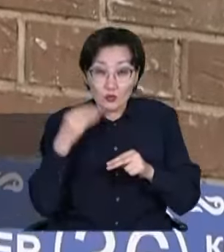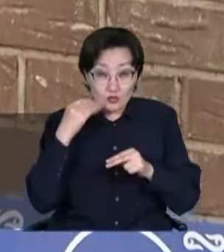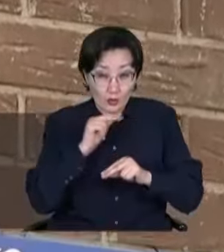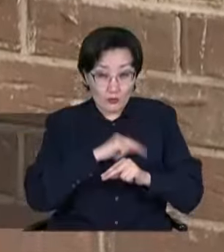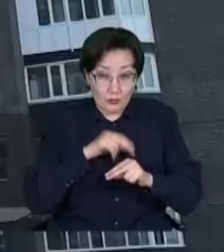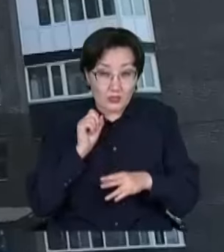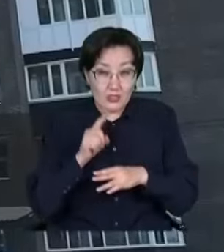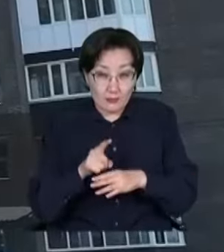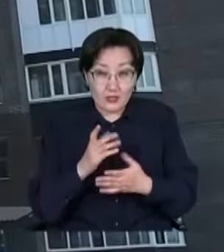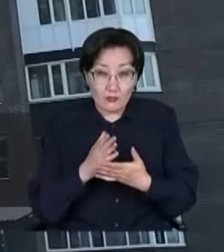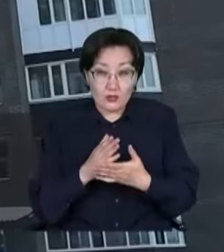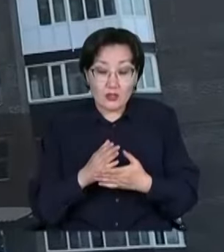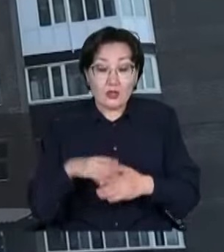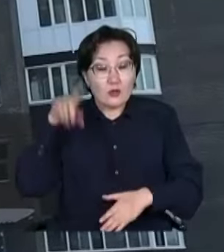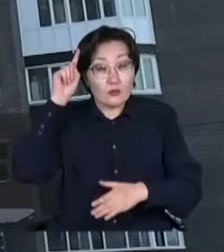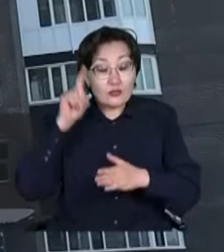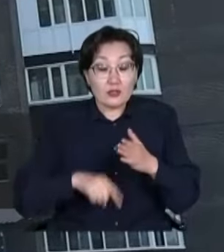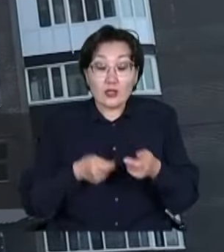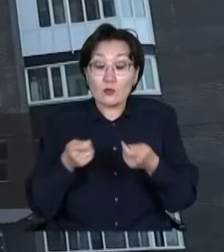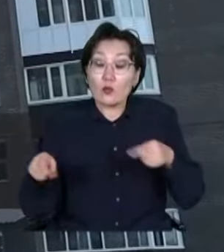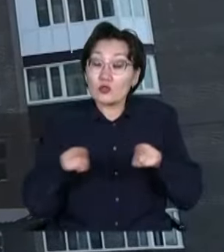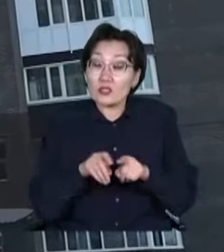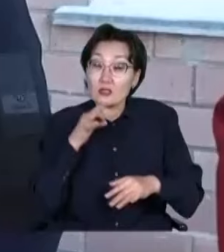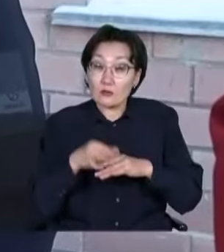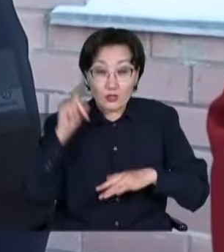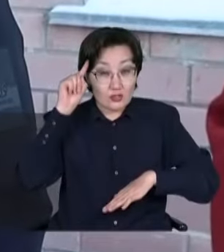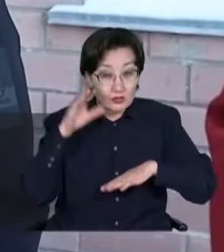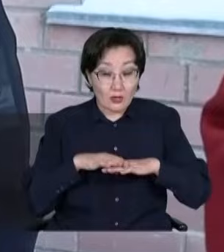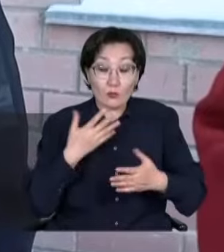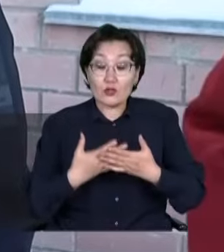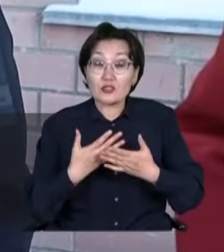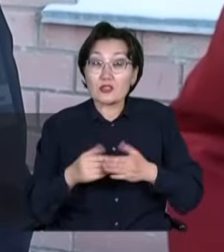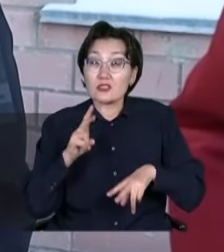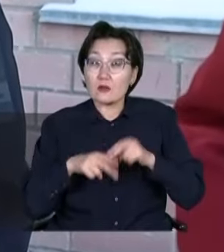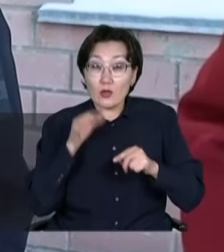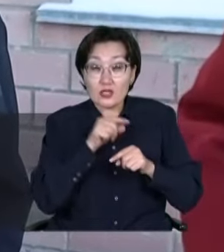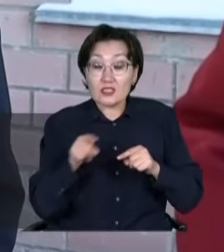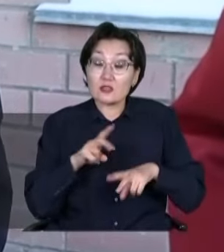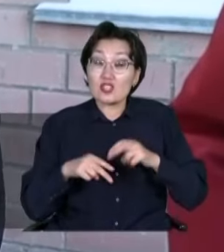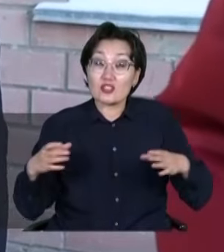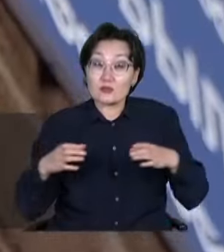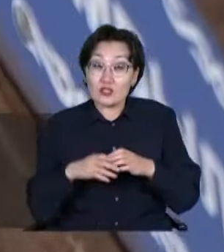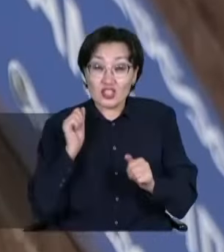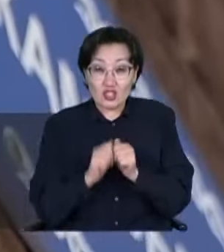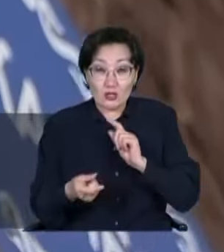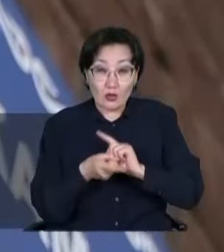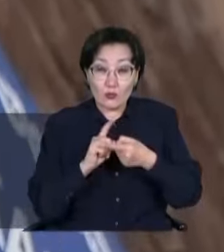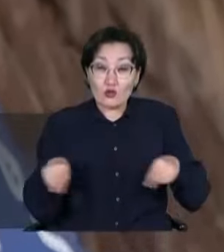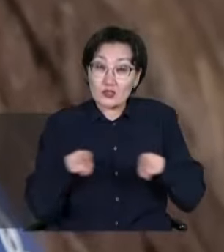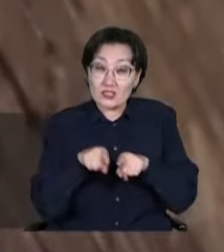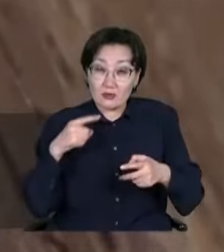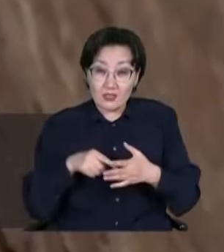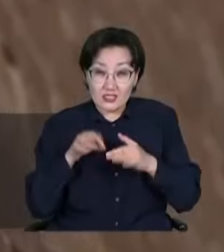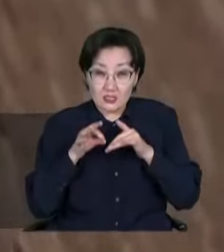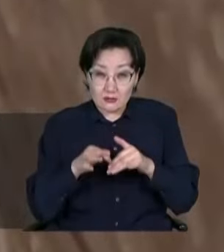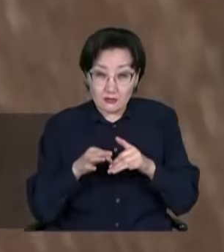істеуді тапсырамын. Үміт артқан өңір басшысы осылай дейді. Әкімдіктегілердің болжауынша құрылыс кезінде мердігерлердің жиі ауысуы осындай мәселеге